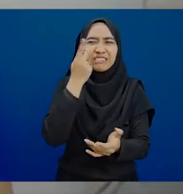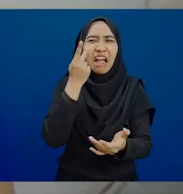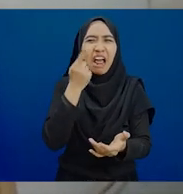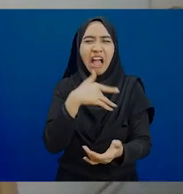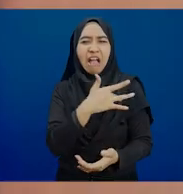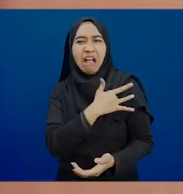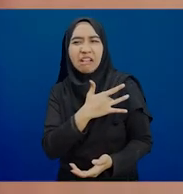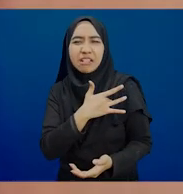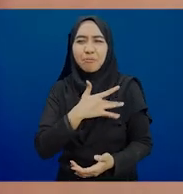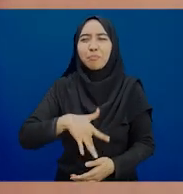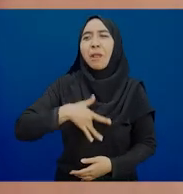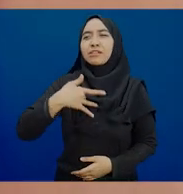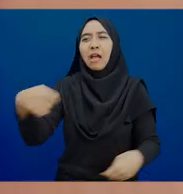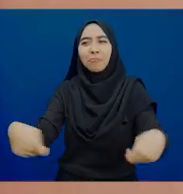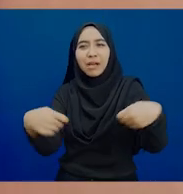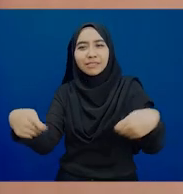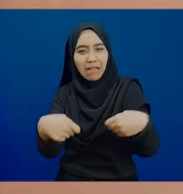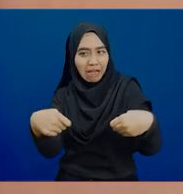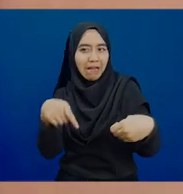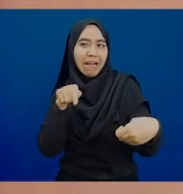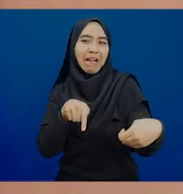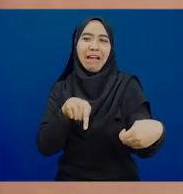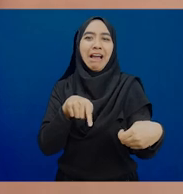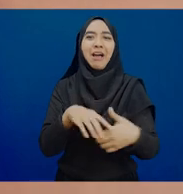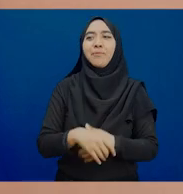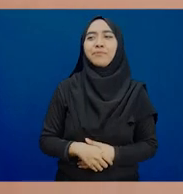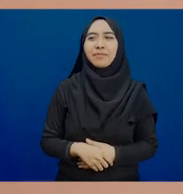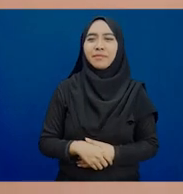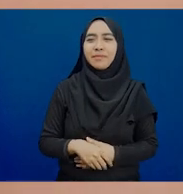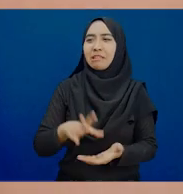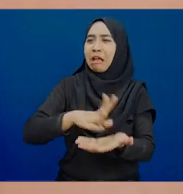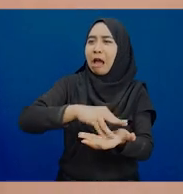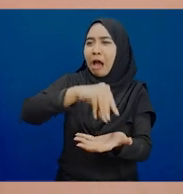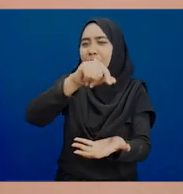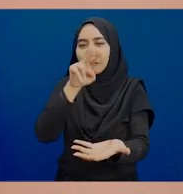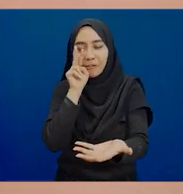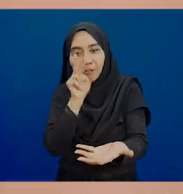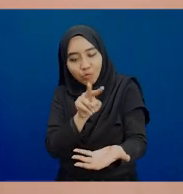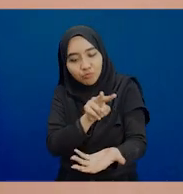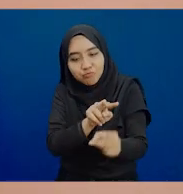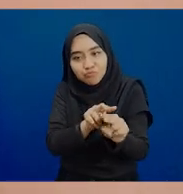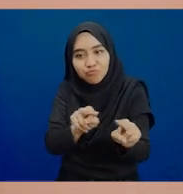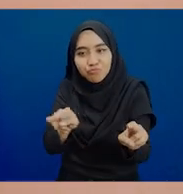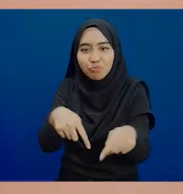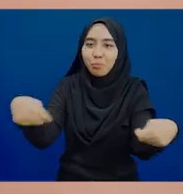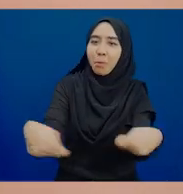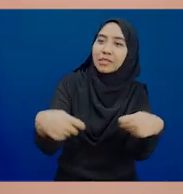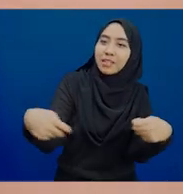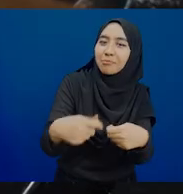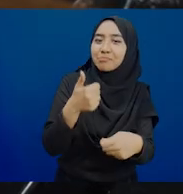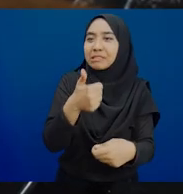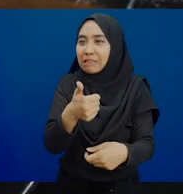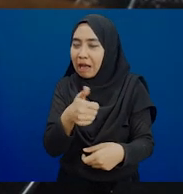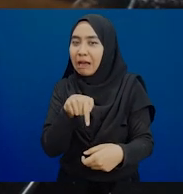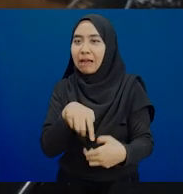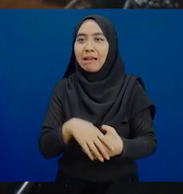yo takut. Jadi feeling lah. Terus nek air, air yo dengan suara aku menandainya.